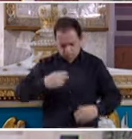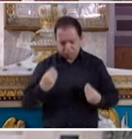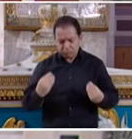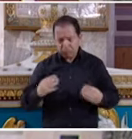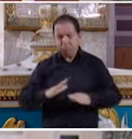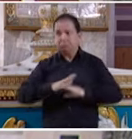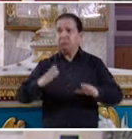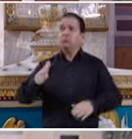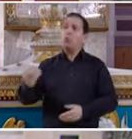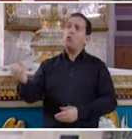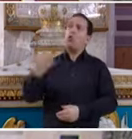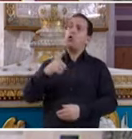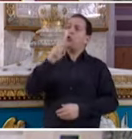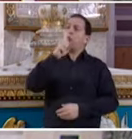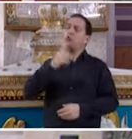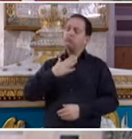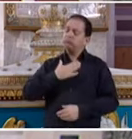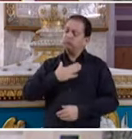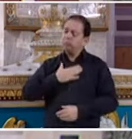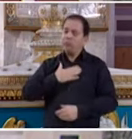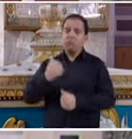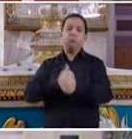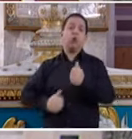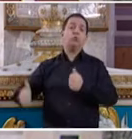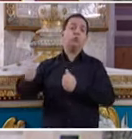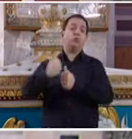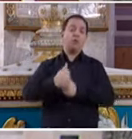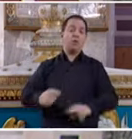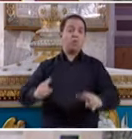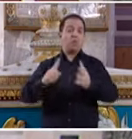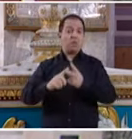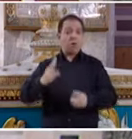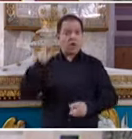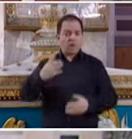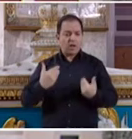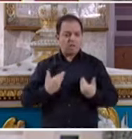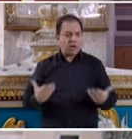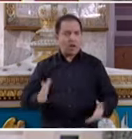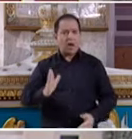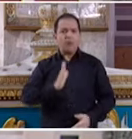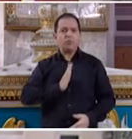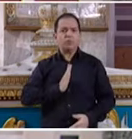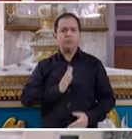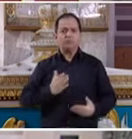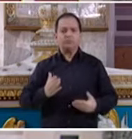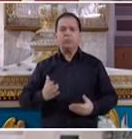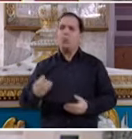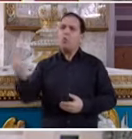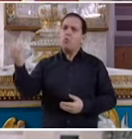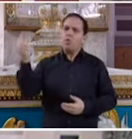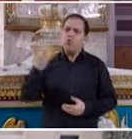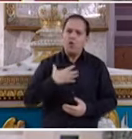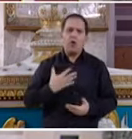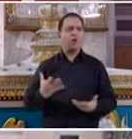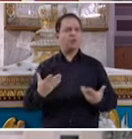για το δώρο της ζωής κυρίως και πρωτίστως. Ευχαριστεί για την ευλογία ότι είναι άνθρωπος. Ευχαριστεί για τη δωρεά ότι